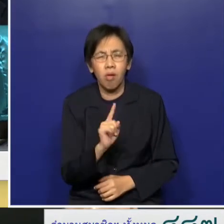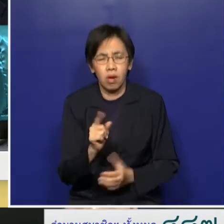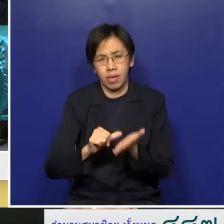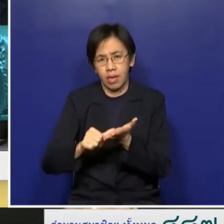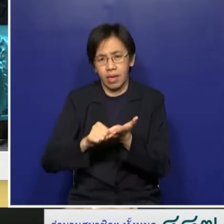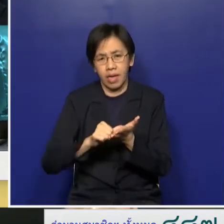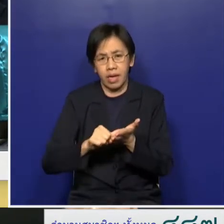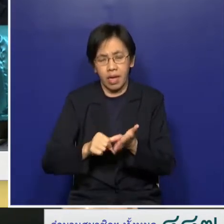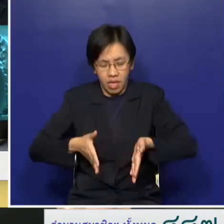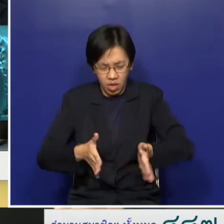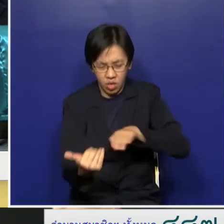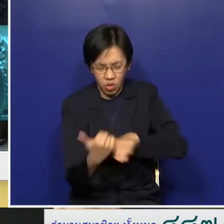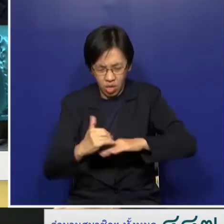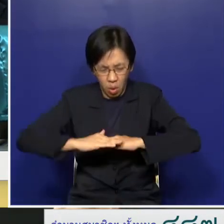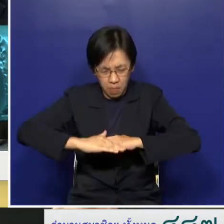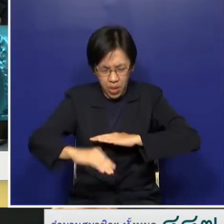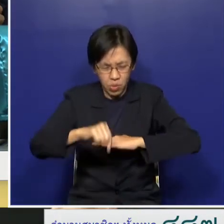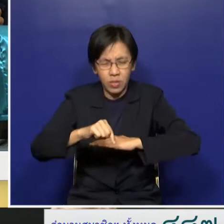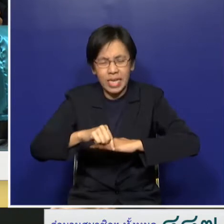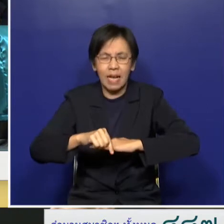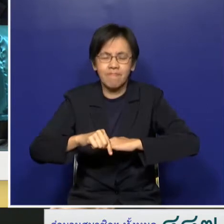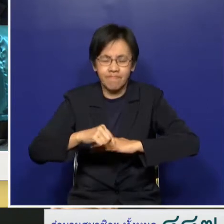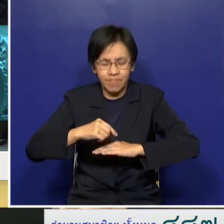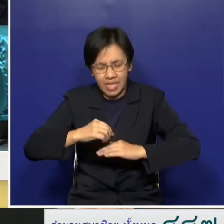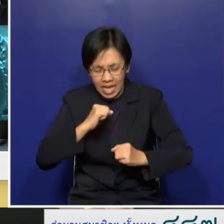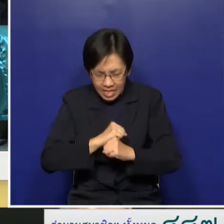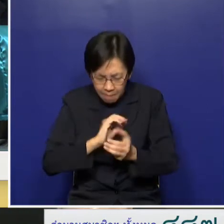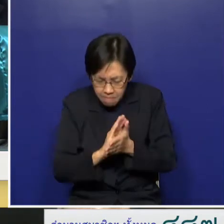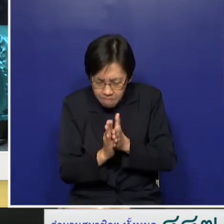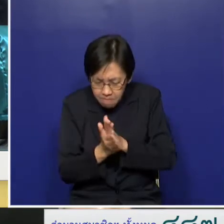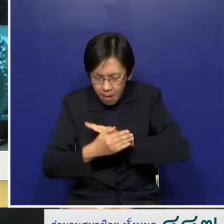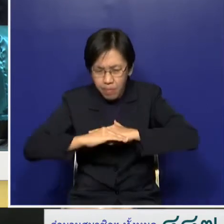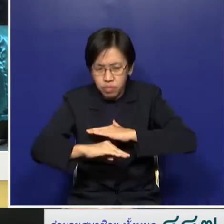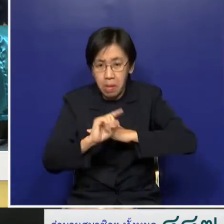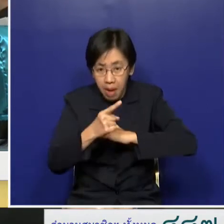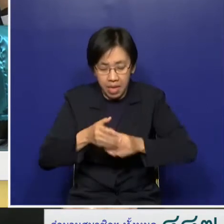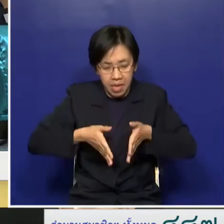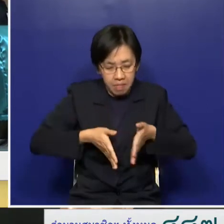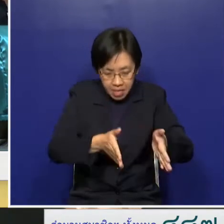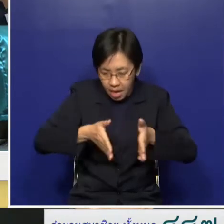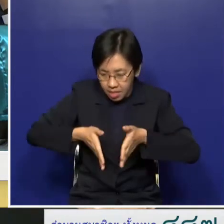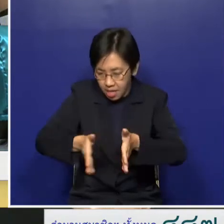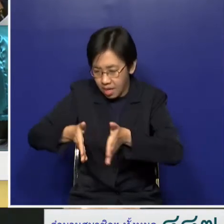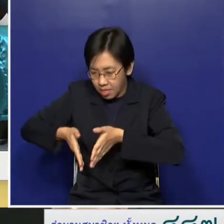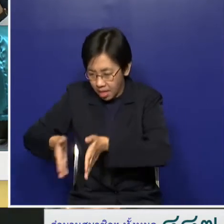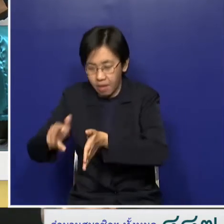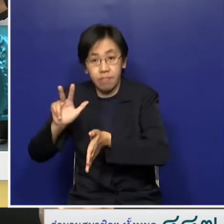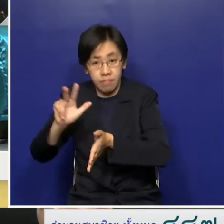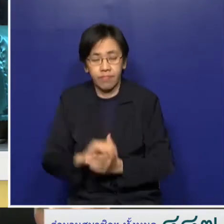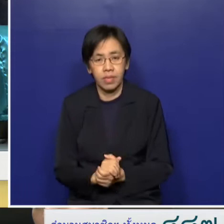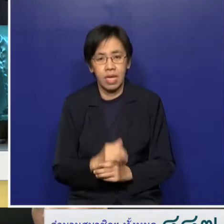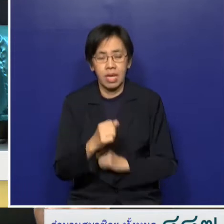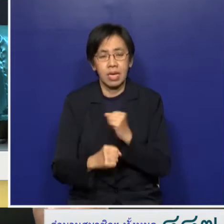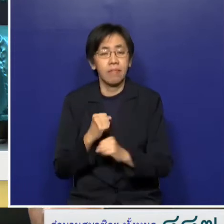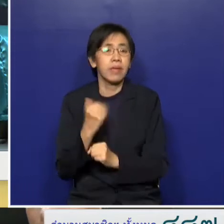ผิวจราจรในทางหลวงชนบท3เส้นทางครับท่านประธานที่เคารพครับในปลายปีที่ผ่านมากับผม